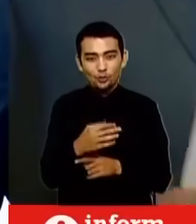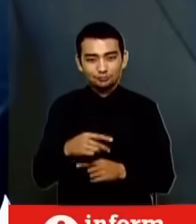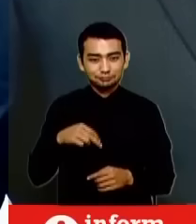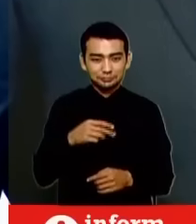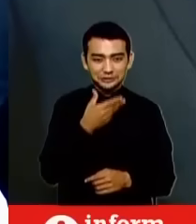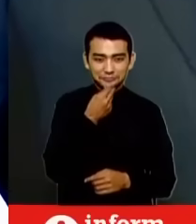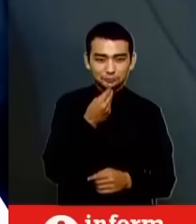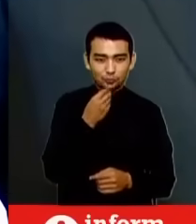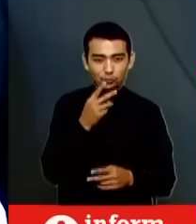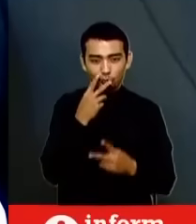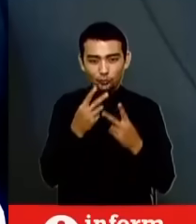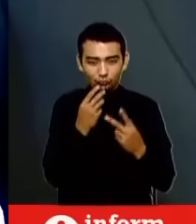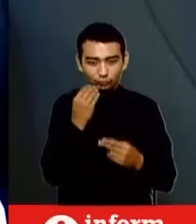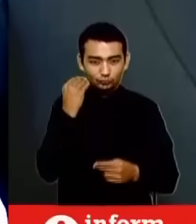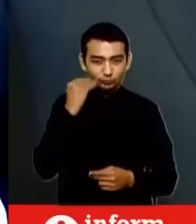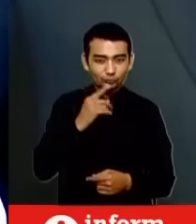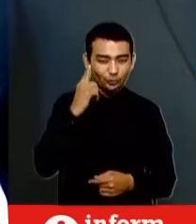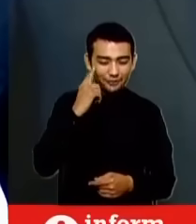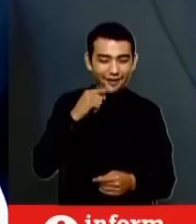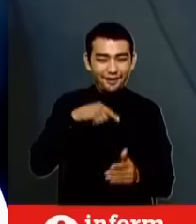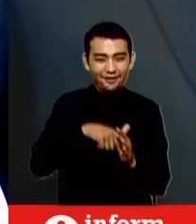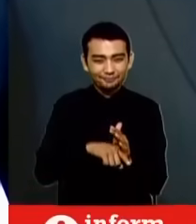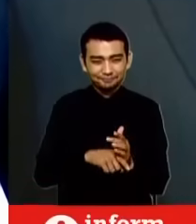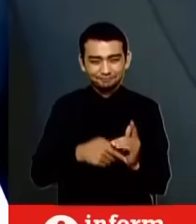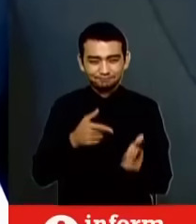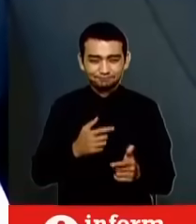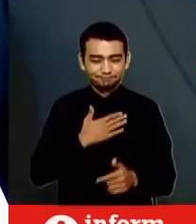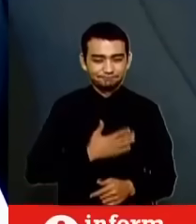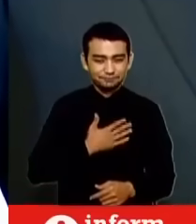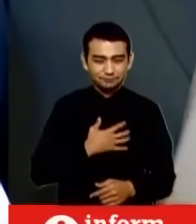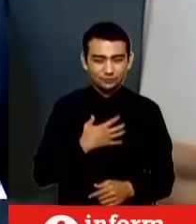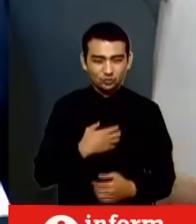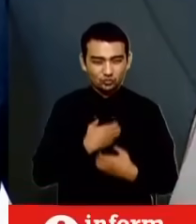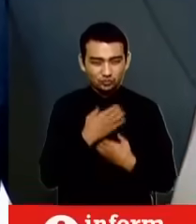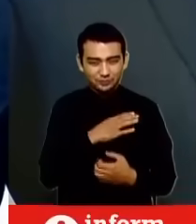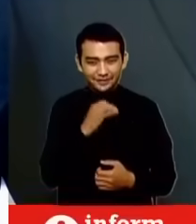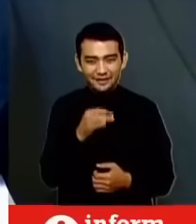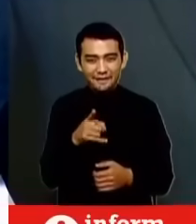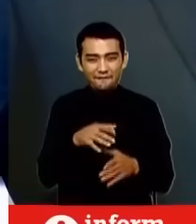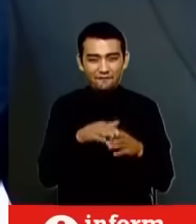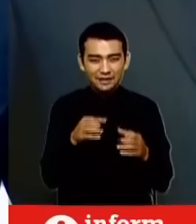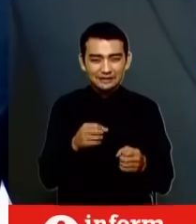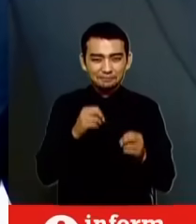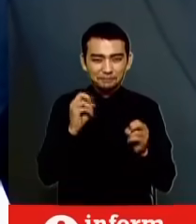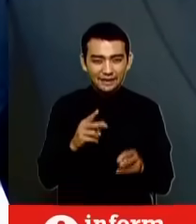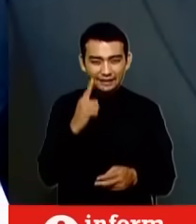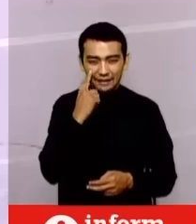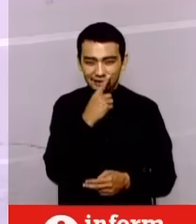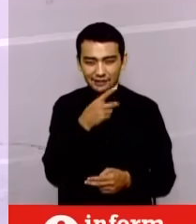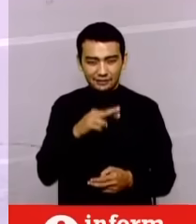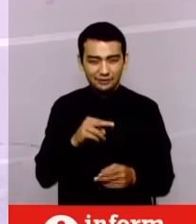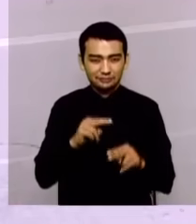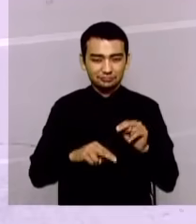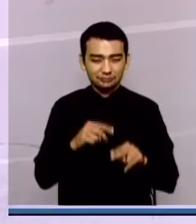көрікті панельмен көмкерілген көркем баспана көрінеді. Тұрғындар бұл шенеуніктердің әдеттегі көз бояушылығы деп отыр.